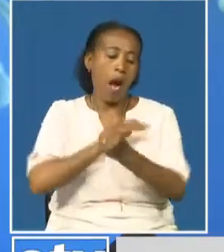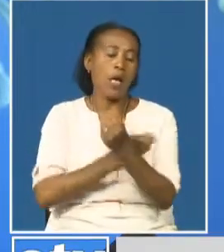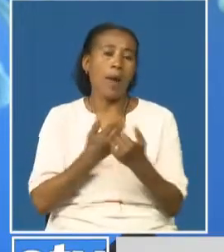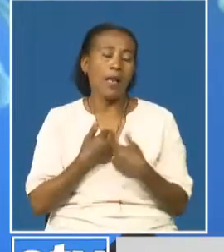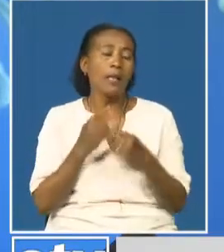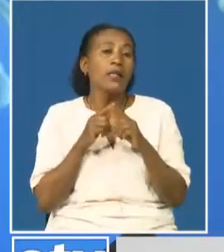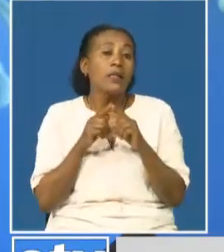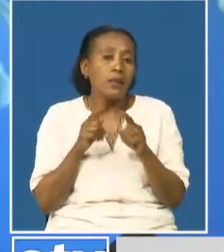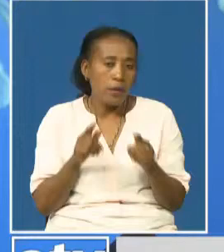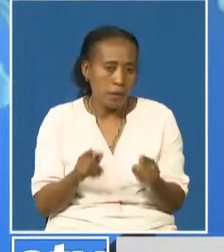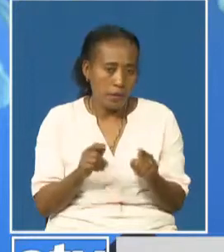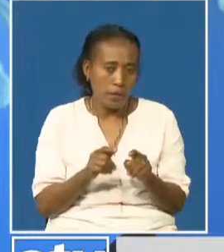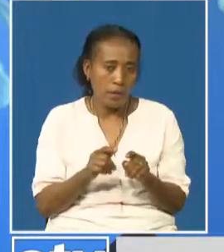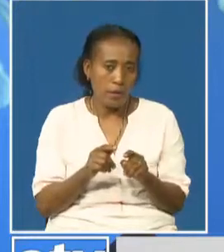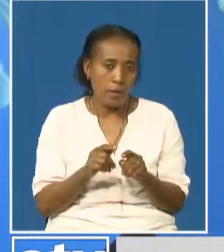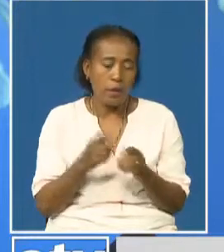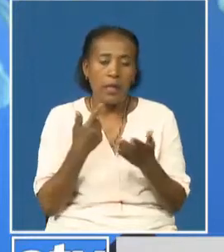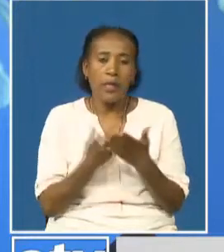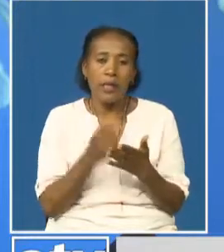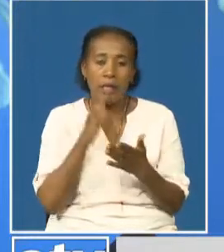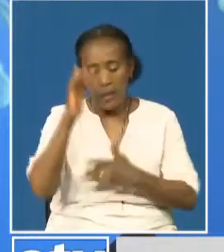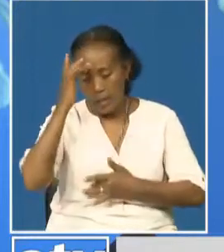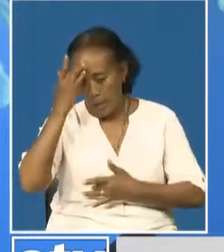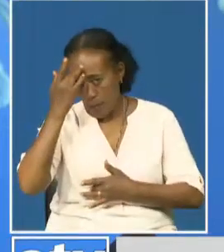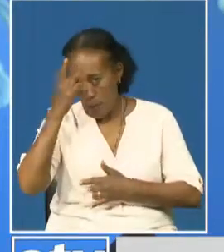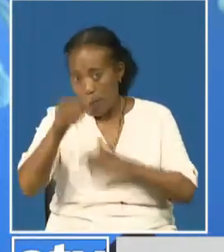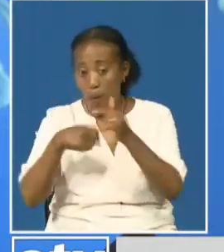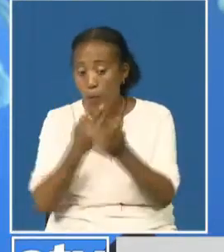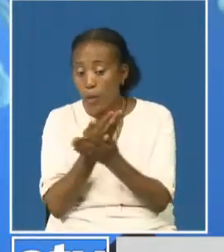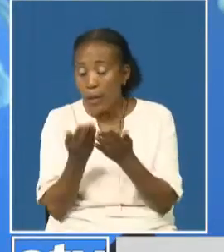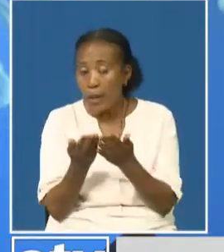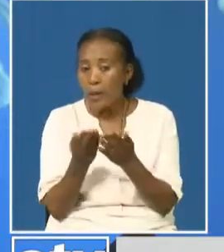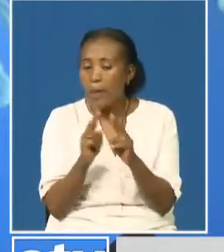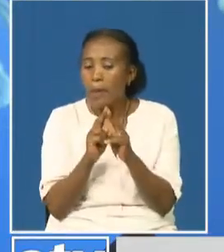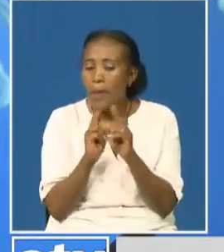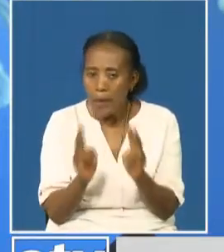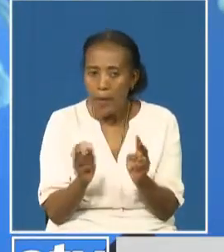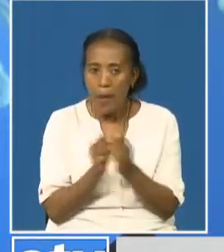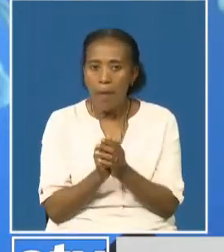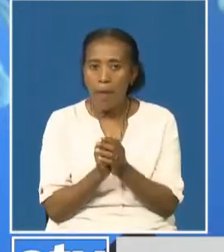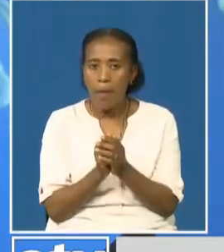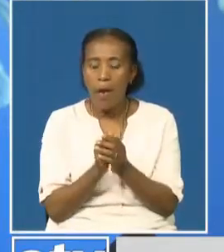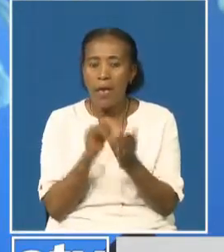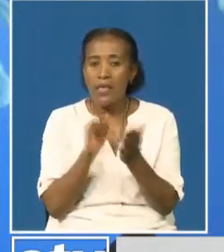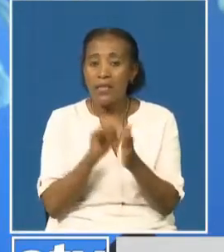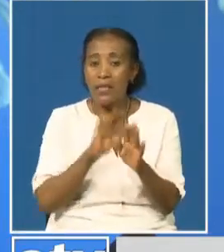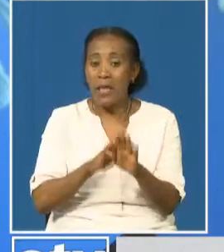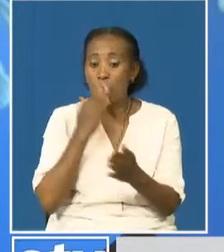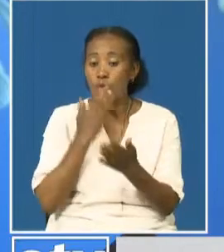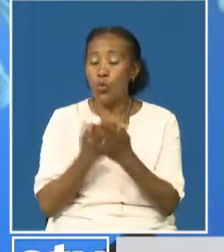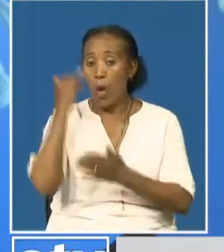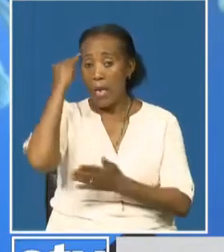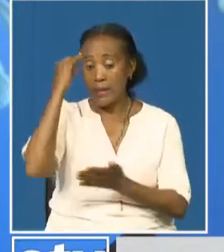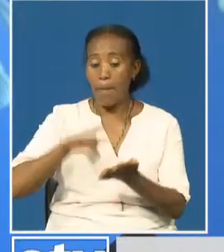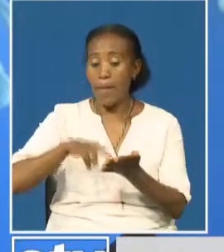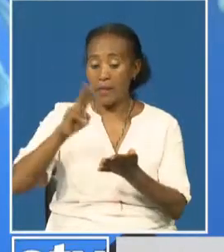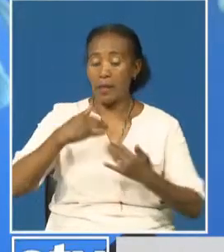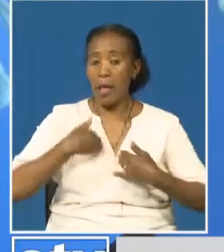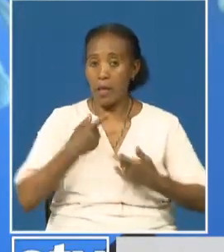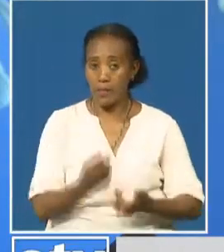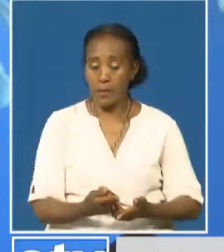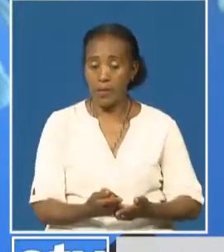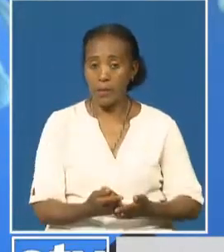ነገር ግን ሰፈሪንግ ህመሙ የሚሄዱበት ነገር በጣም አንድ እንደውም እዚህ ጋር ጥሩ ሐሳብ ለማንሳት